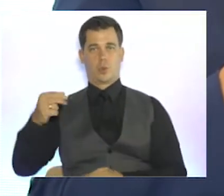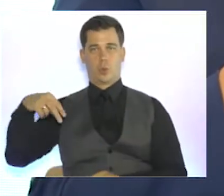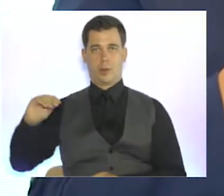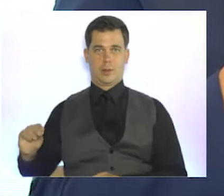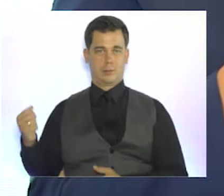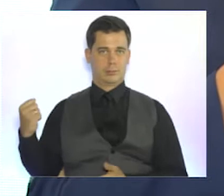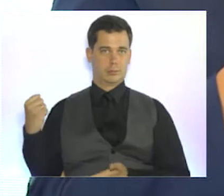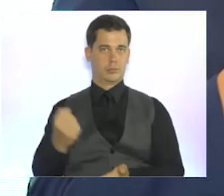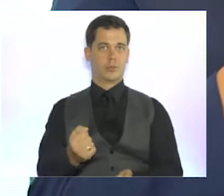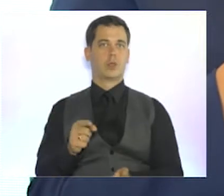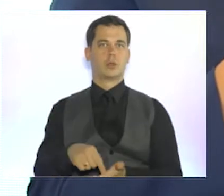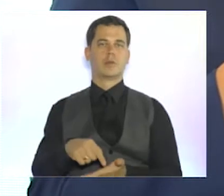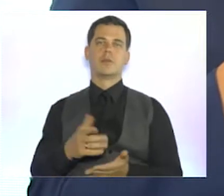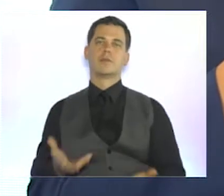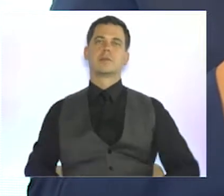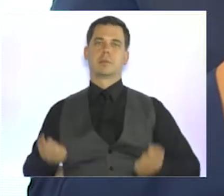właśnie wspierają